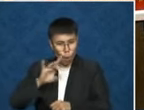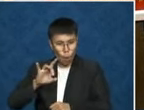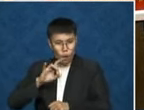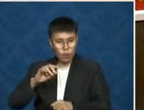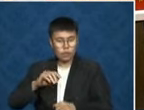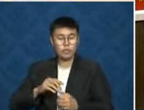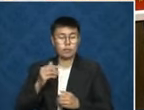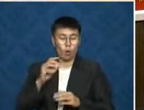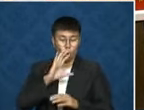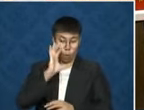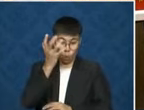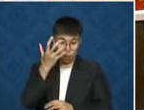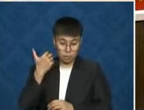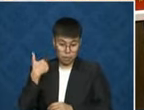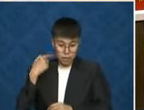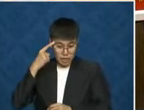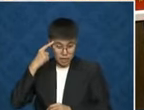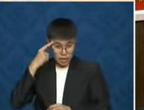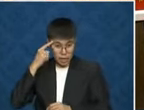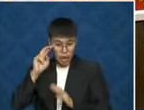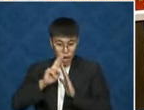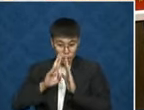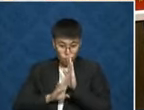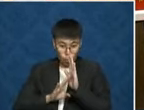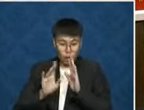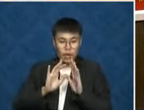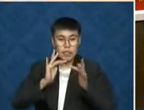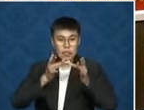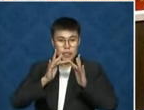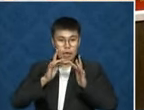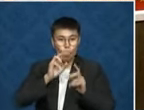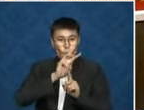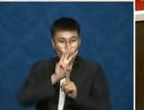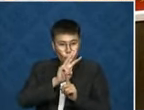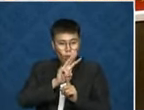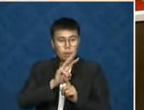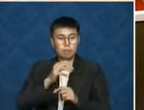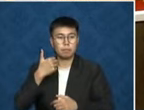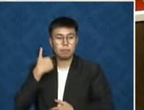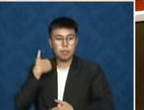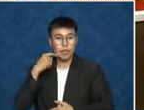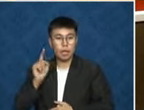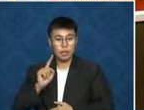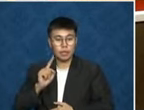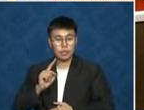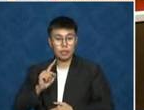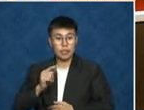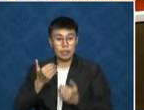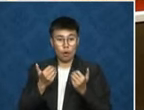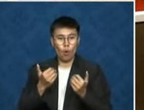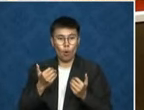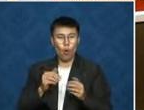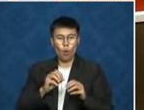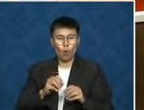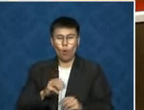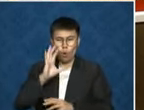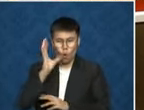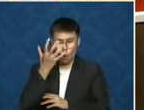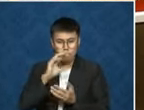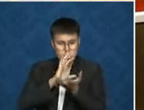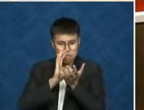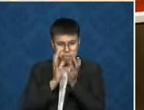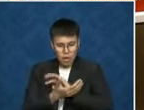เราได้มีการคิดค้นระบบอินเทอร์เน็ตขึ้นมานะครับถือกำเนิดขึ้นมาโลกเราก็เปลี่ยนแปลงไปตลอดการอีกเช่นกันครับจ